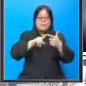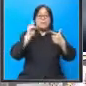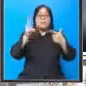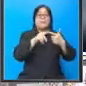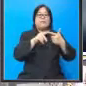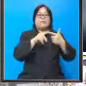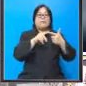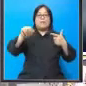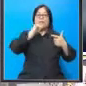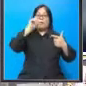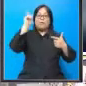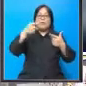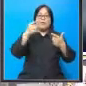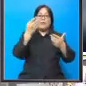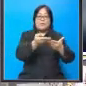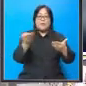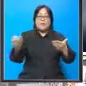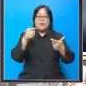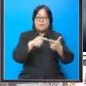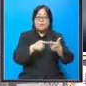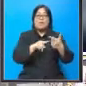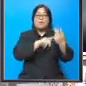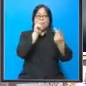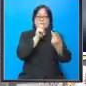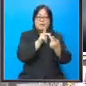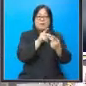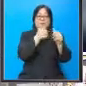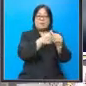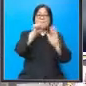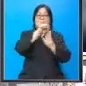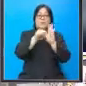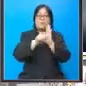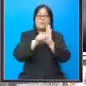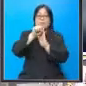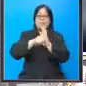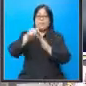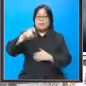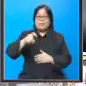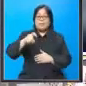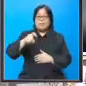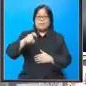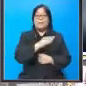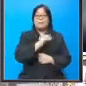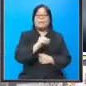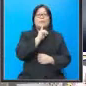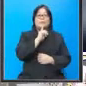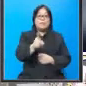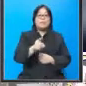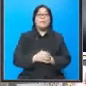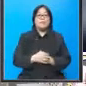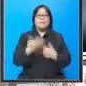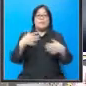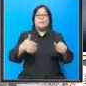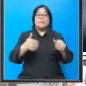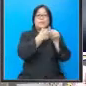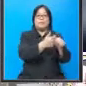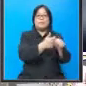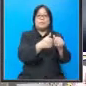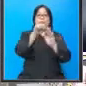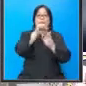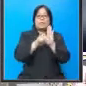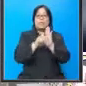memeriksa bukan saja consign ini menepati syarat-syarat perlu dan sebenarnya telah mematuhi